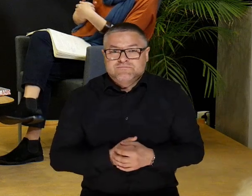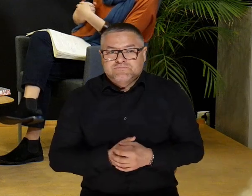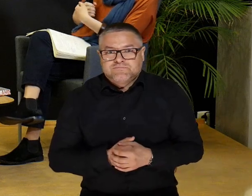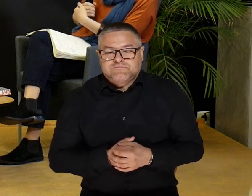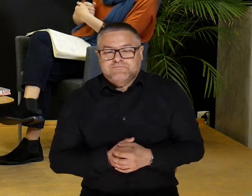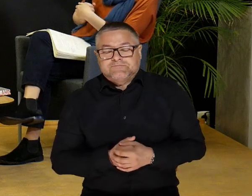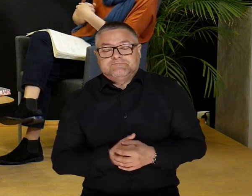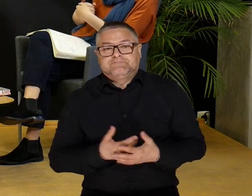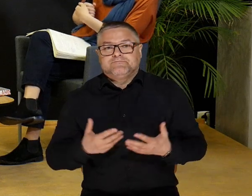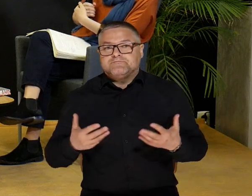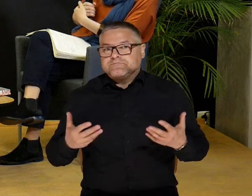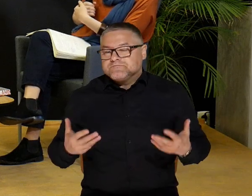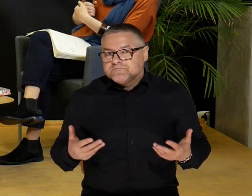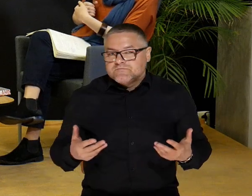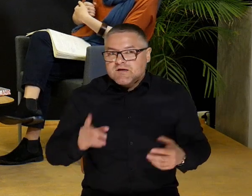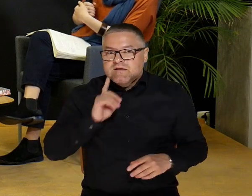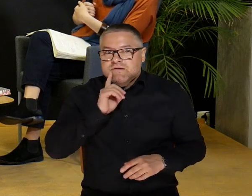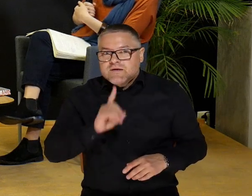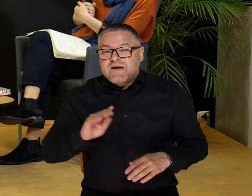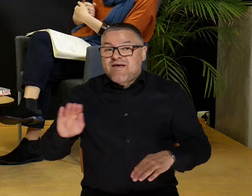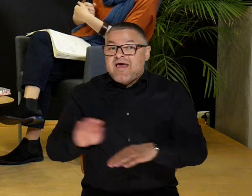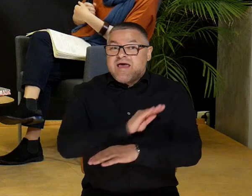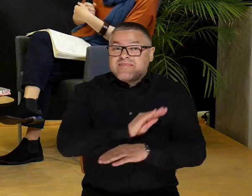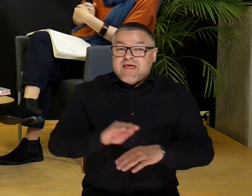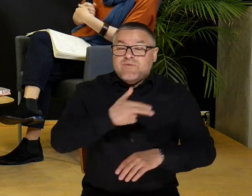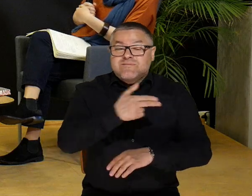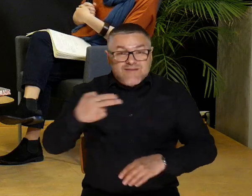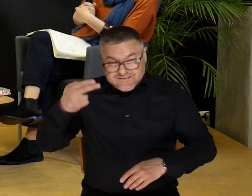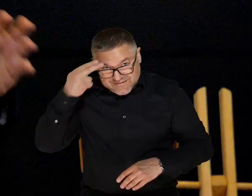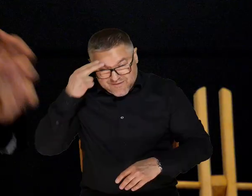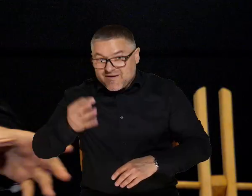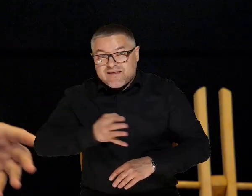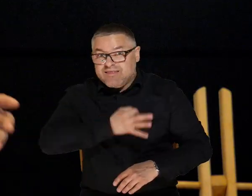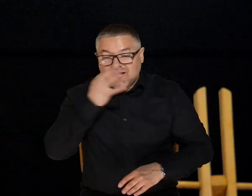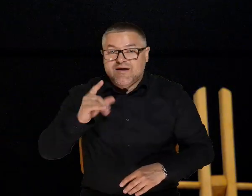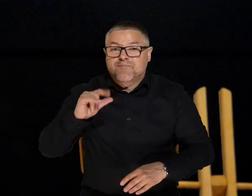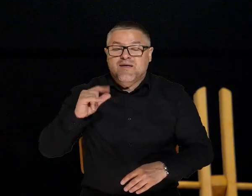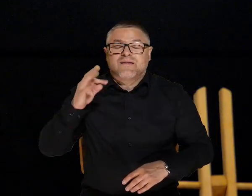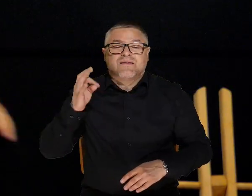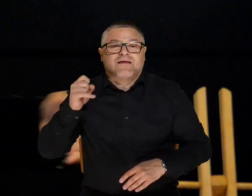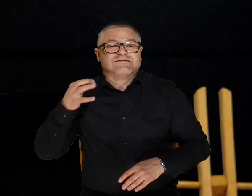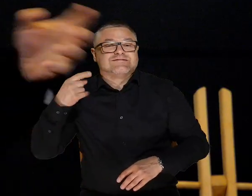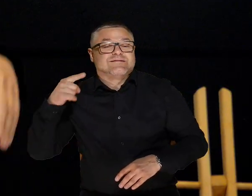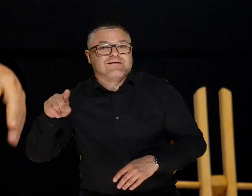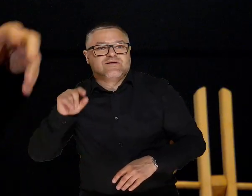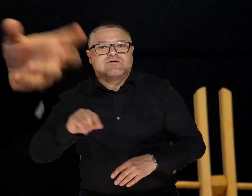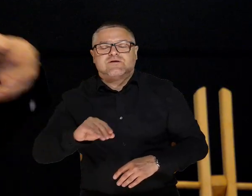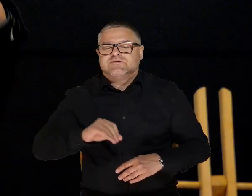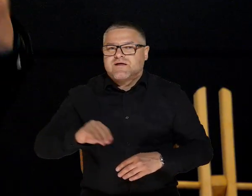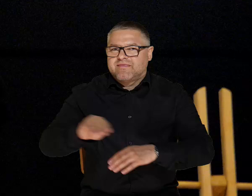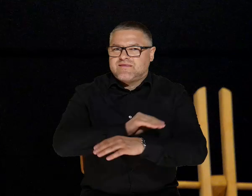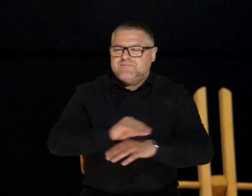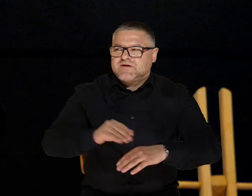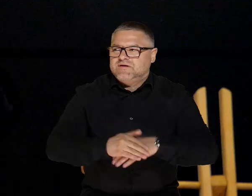No, w zasadzie taką najskuteczniejszą terapią traumy, najskuteczniejszą terapią PTSD jest terapia EMDR, ta, która